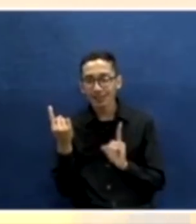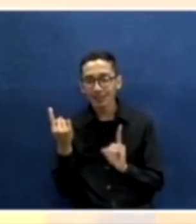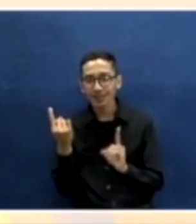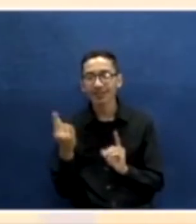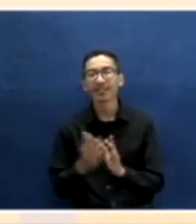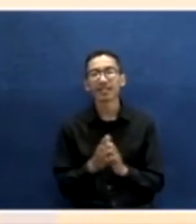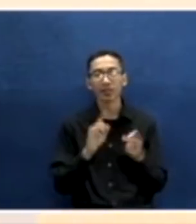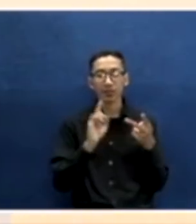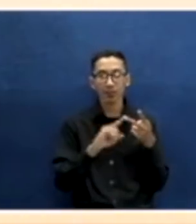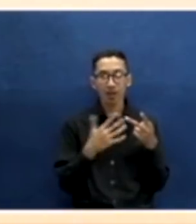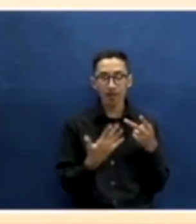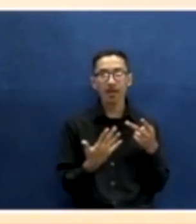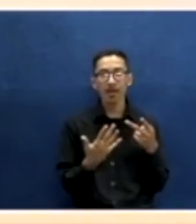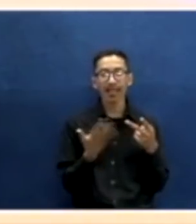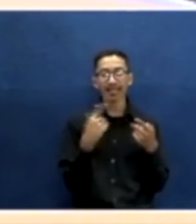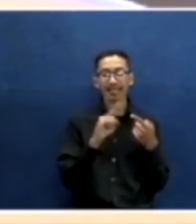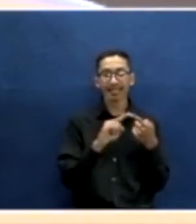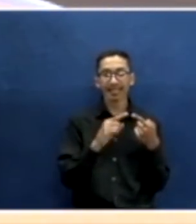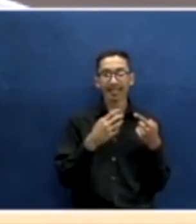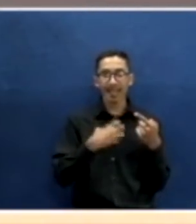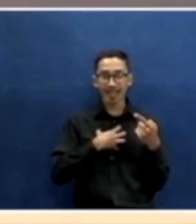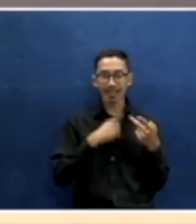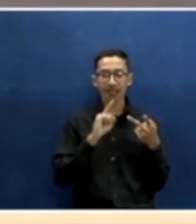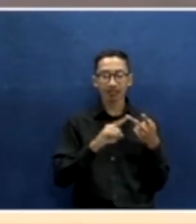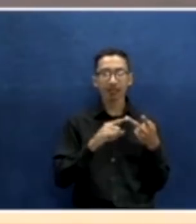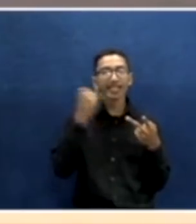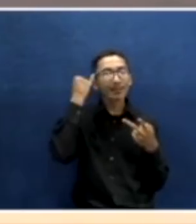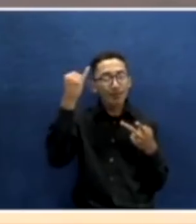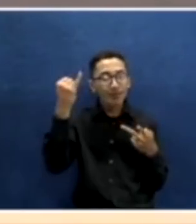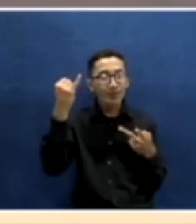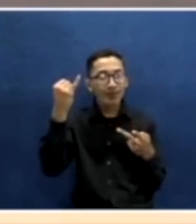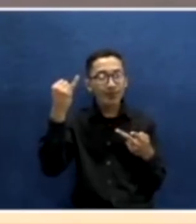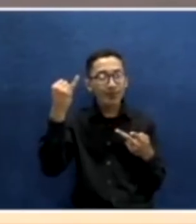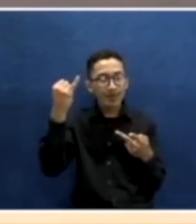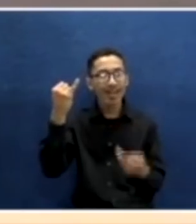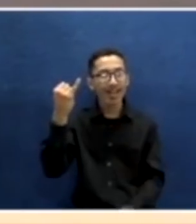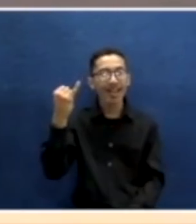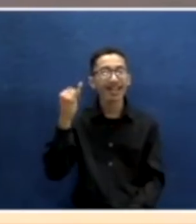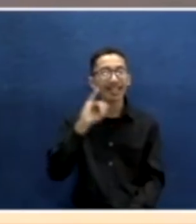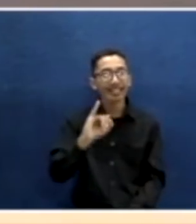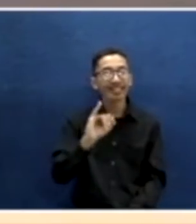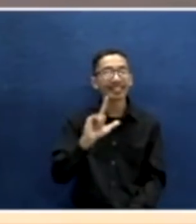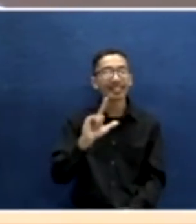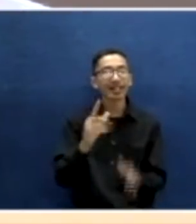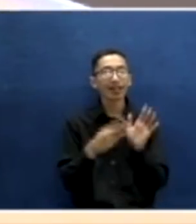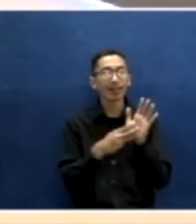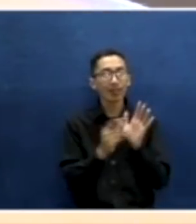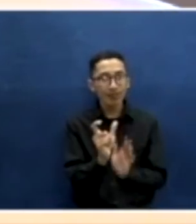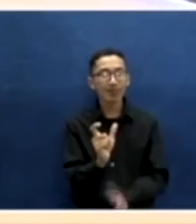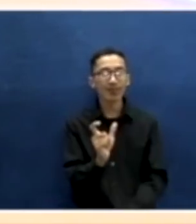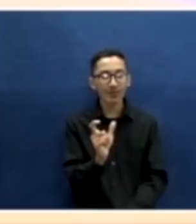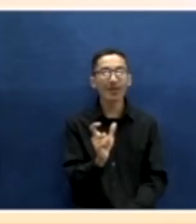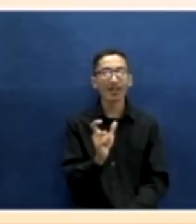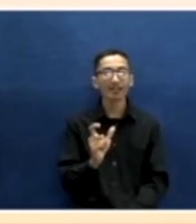kedua yaitu hadits tentang ilmu hadits siapa hadisnya ibunda kita Aisyah radhiallahu anha mana ada